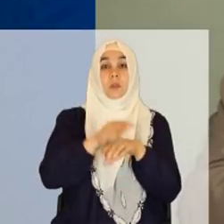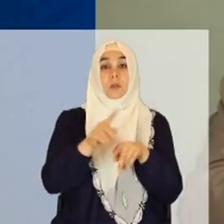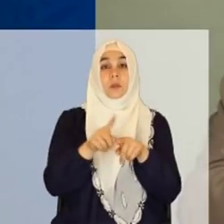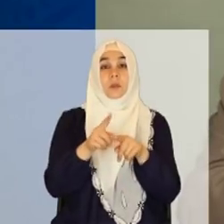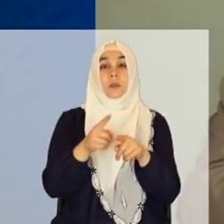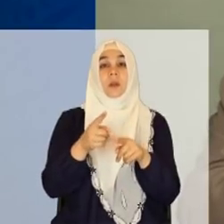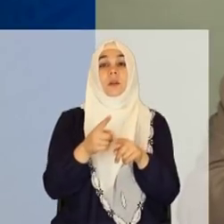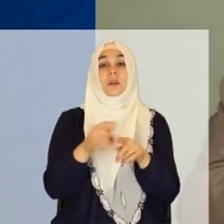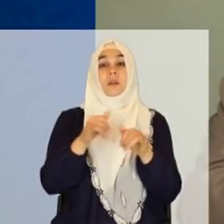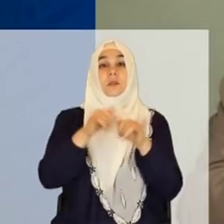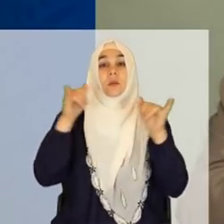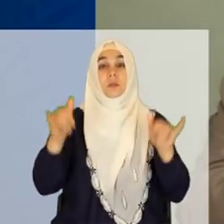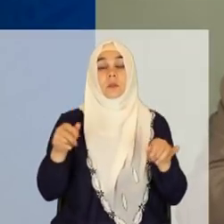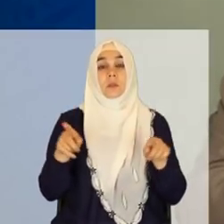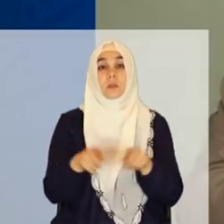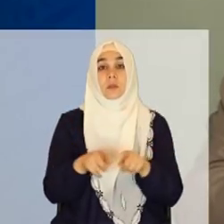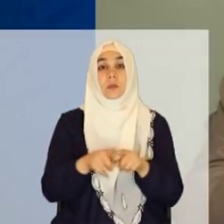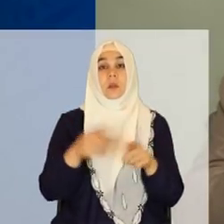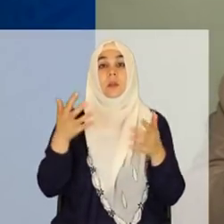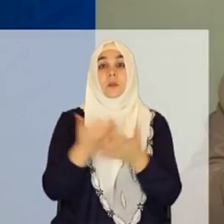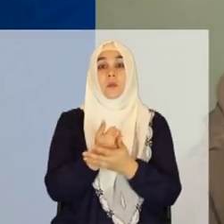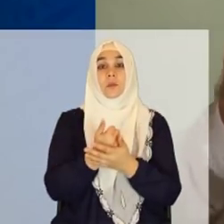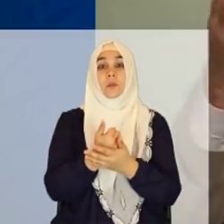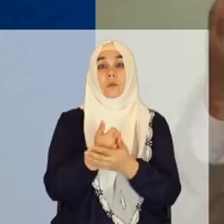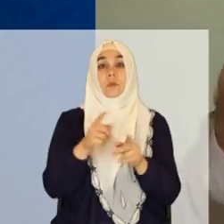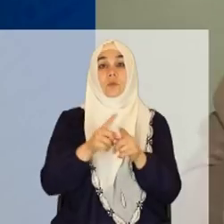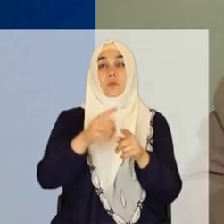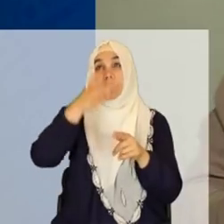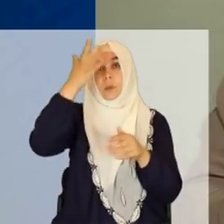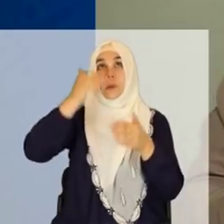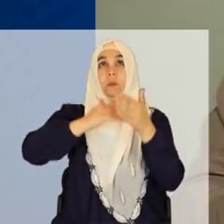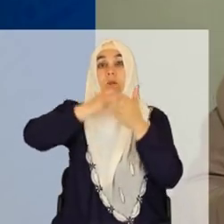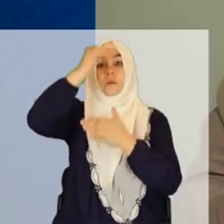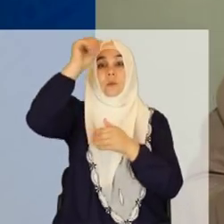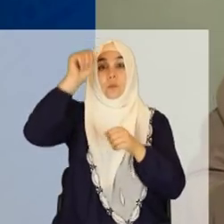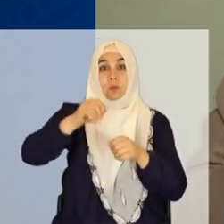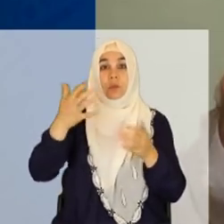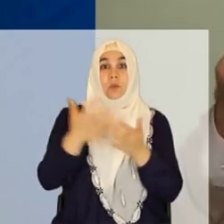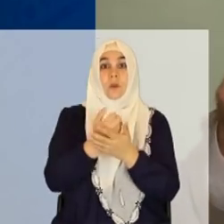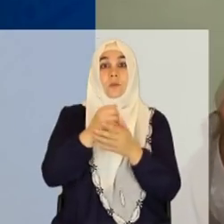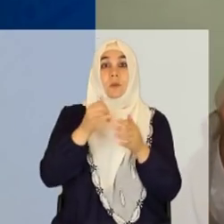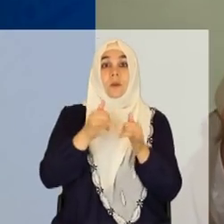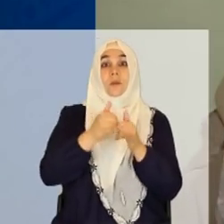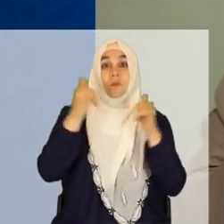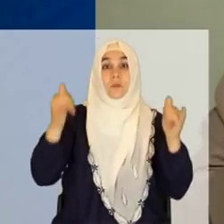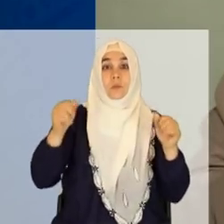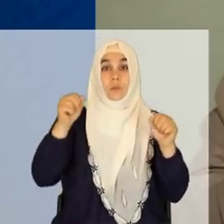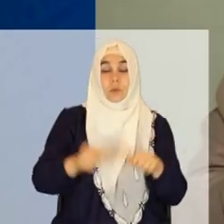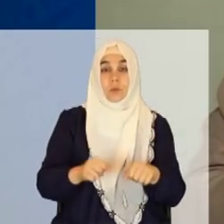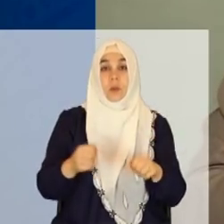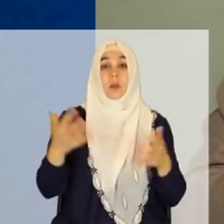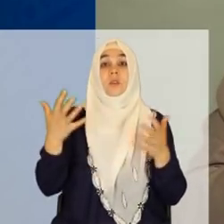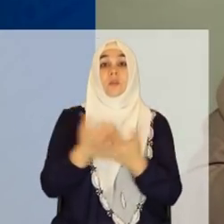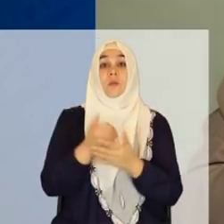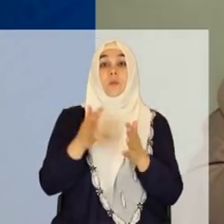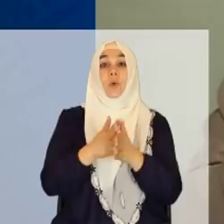bir narsalarni ziyoda qilish ila savobni osmonga chiqarib yuborish mumkin. Ya'ni yuqoriligini.